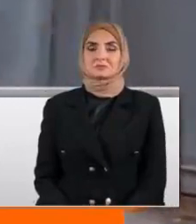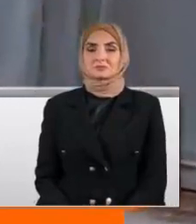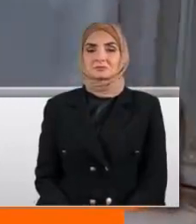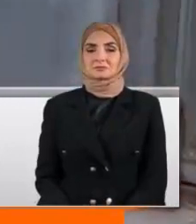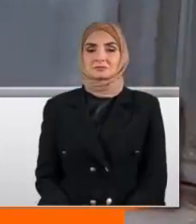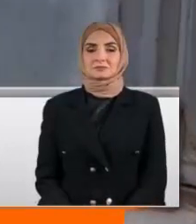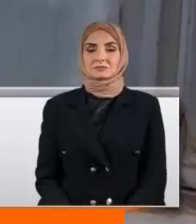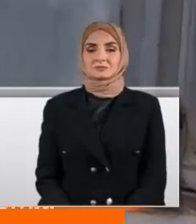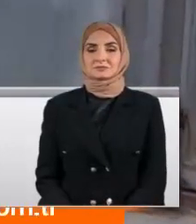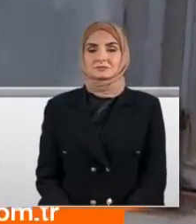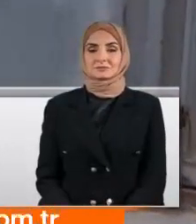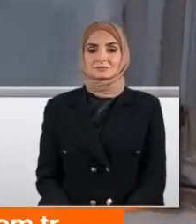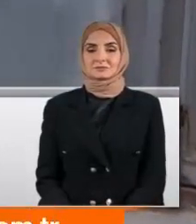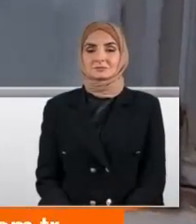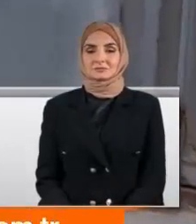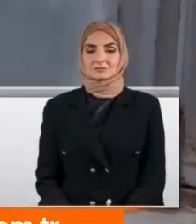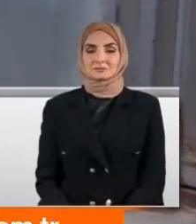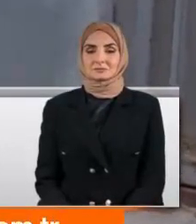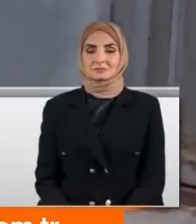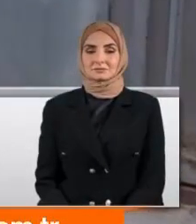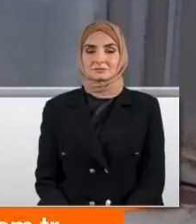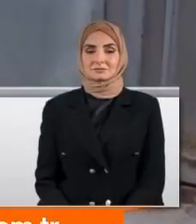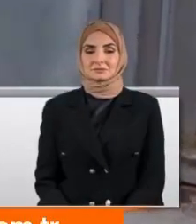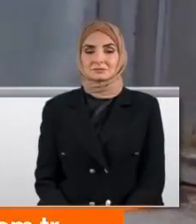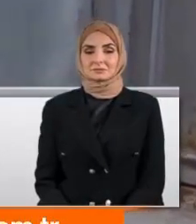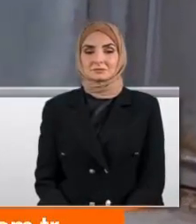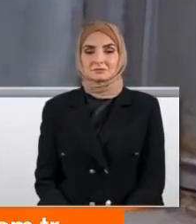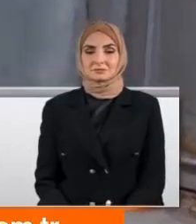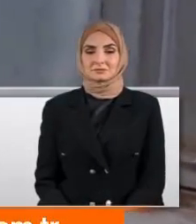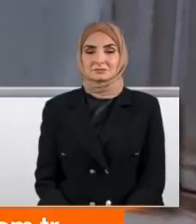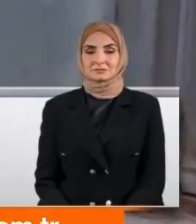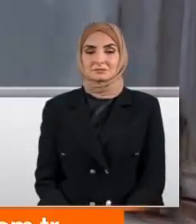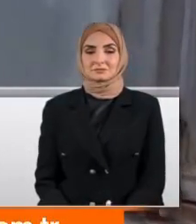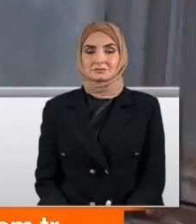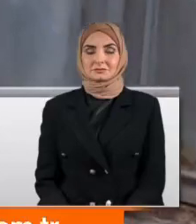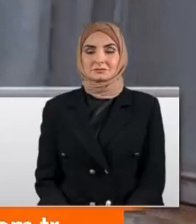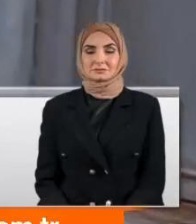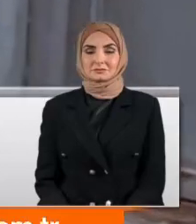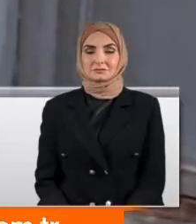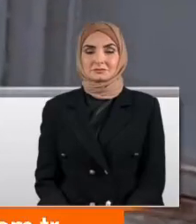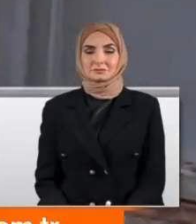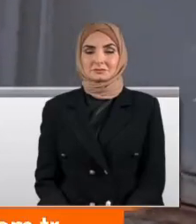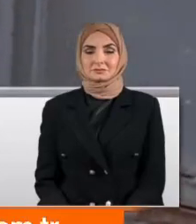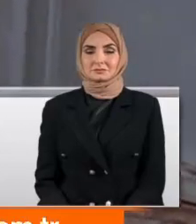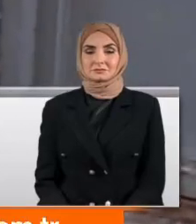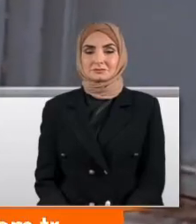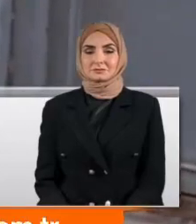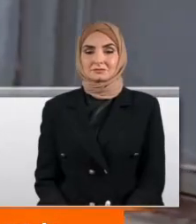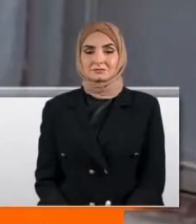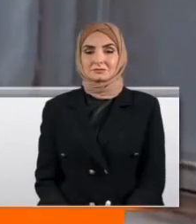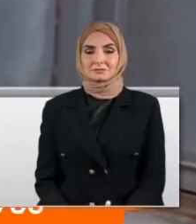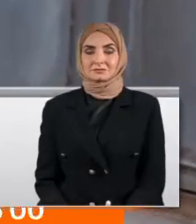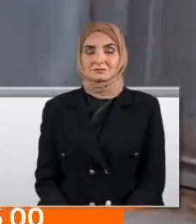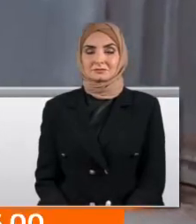evet dedim. Trabzonspor ediktir dedim. Sonra cebinden çıkardı.